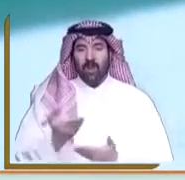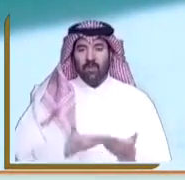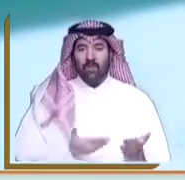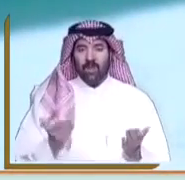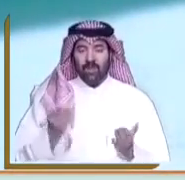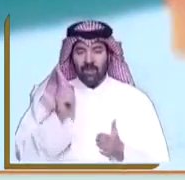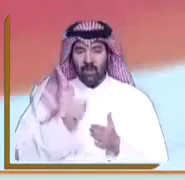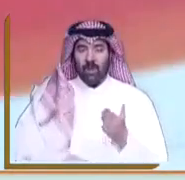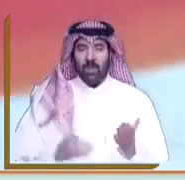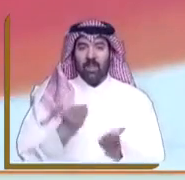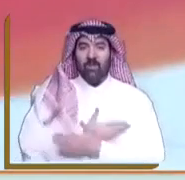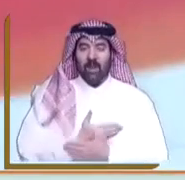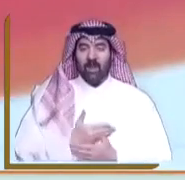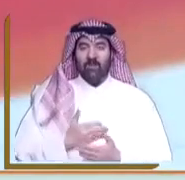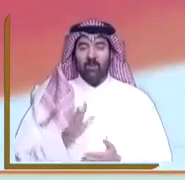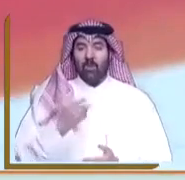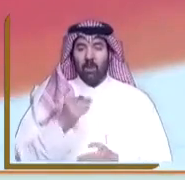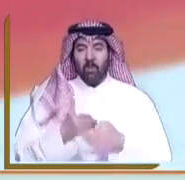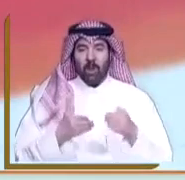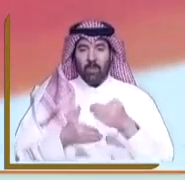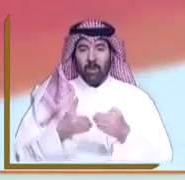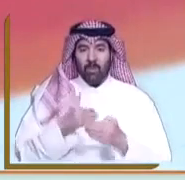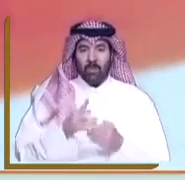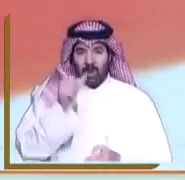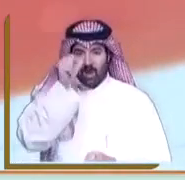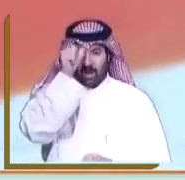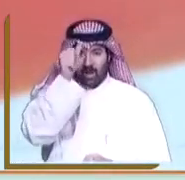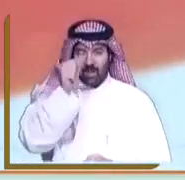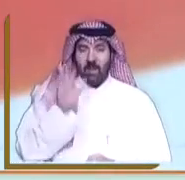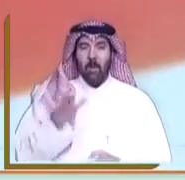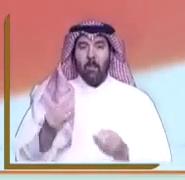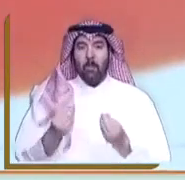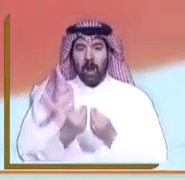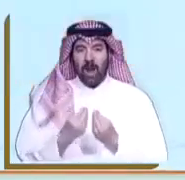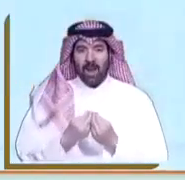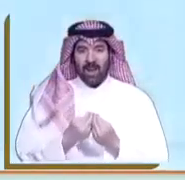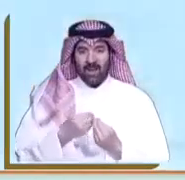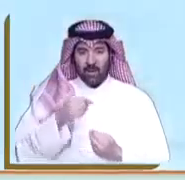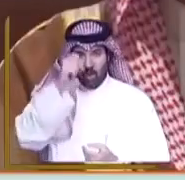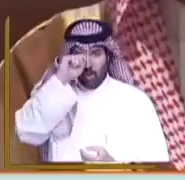تفاهم لمشروع اقتصادي بين الهند والشرق الأوسط وأوروبا.